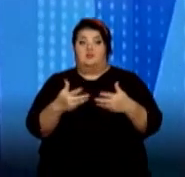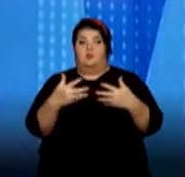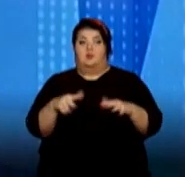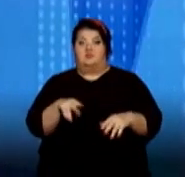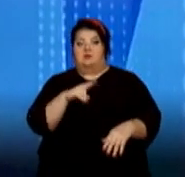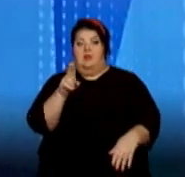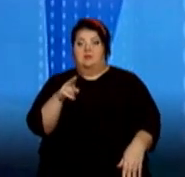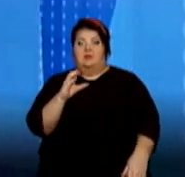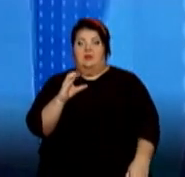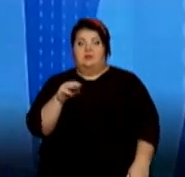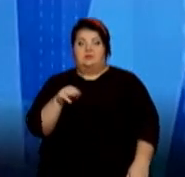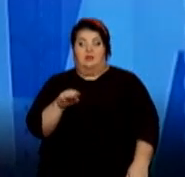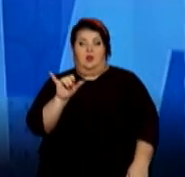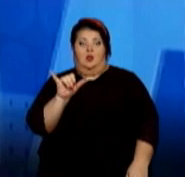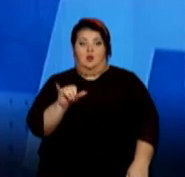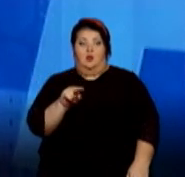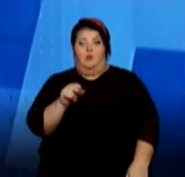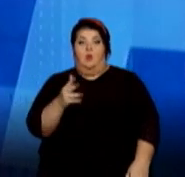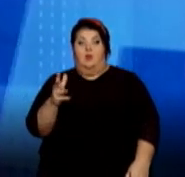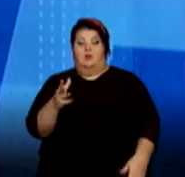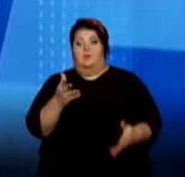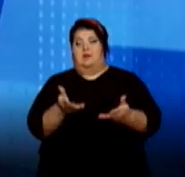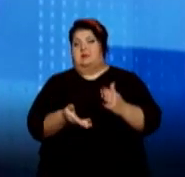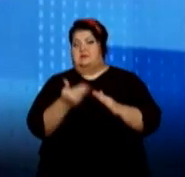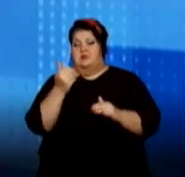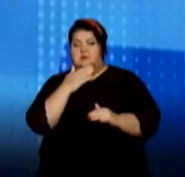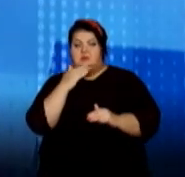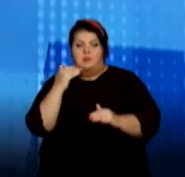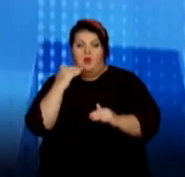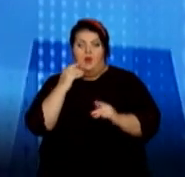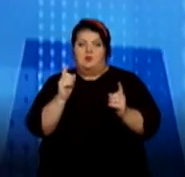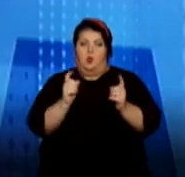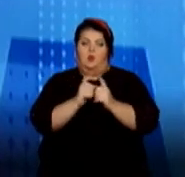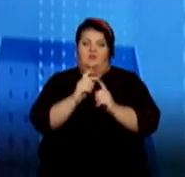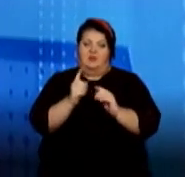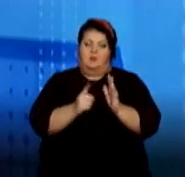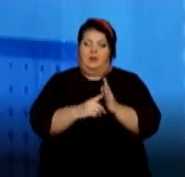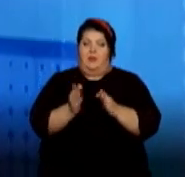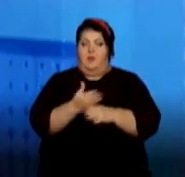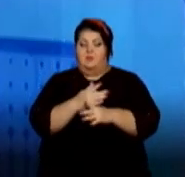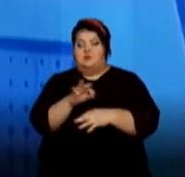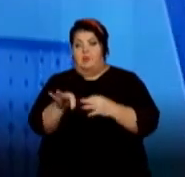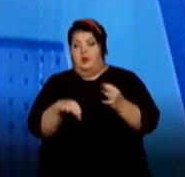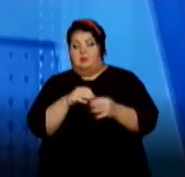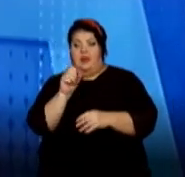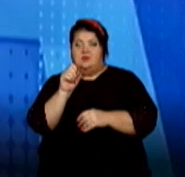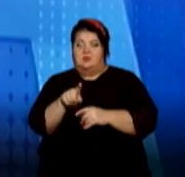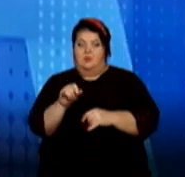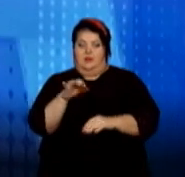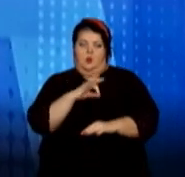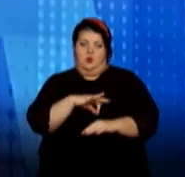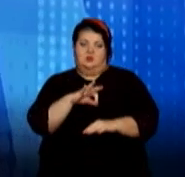по яким, скажімо так, зніметься багато конфліктних питань між проєктувальниками, замовниками і користувачами цієї